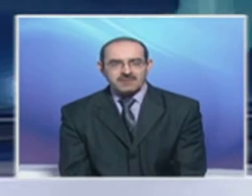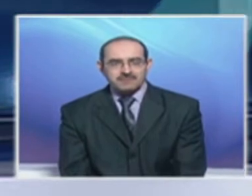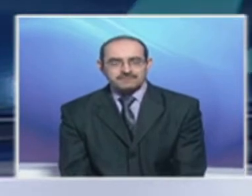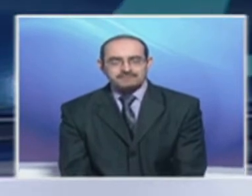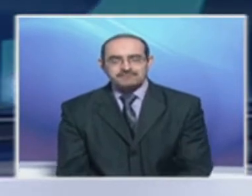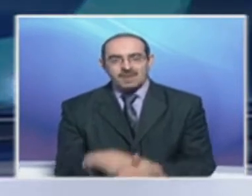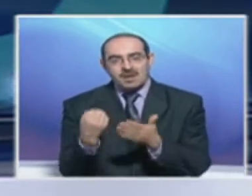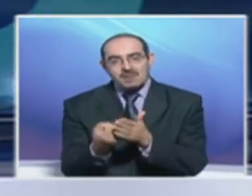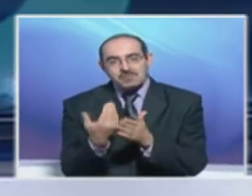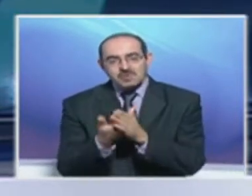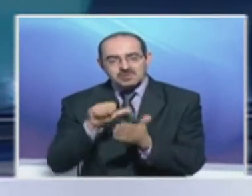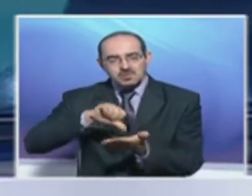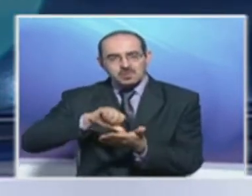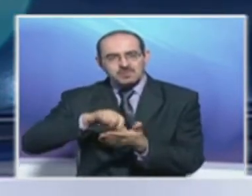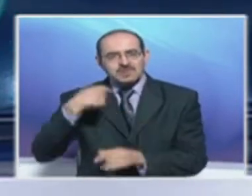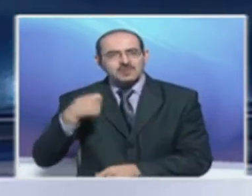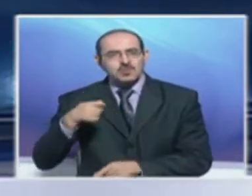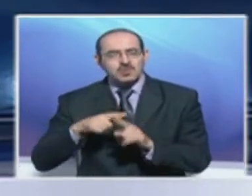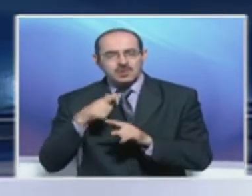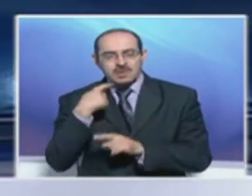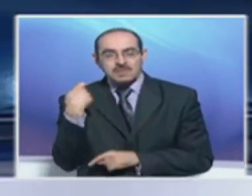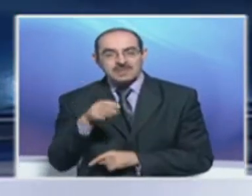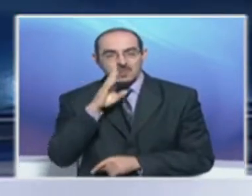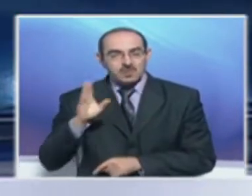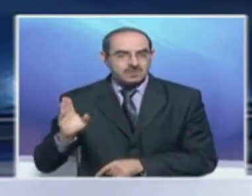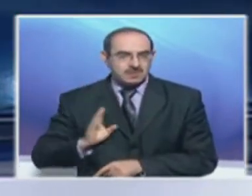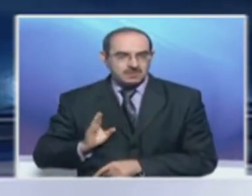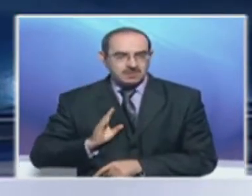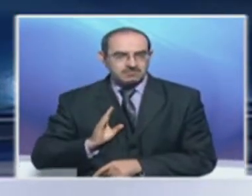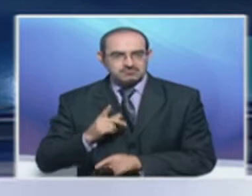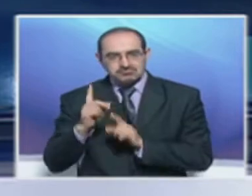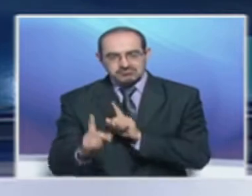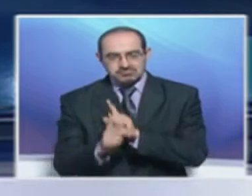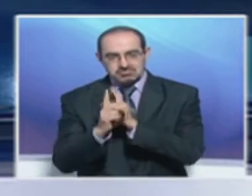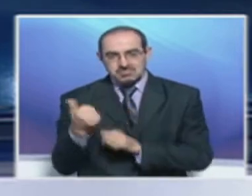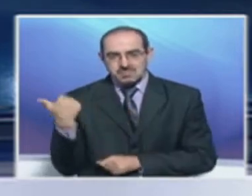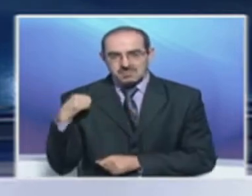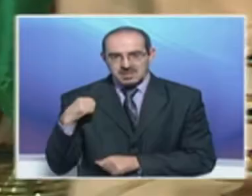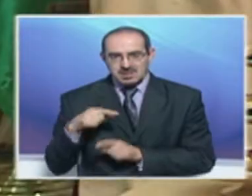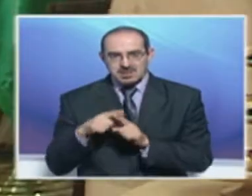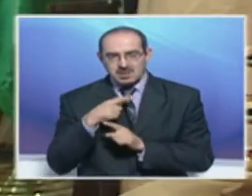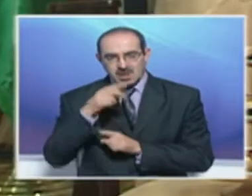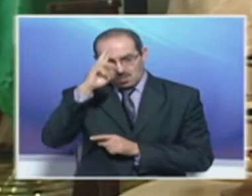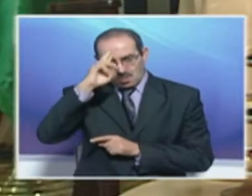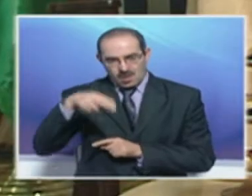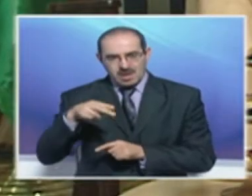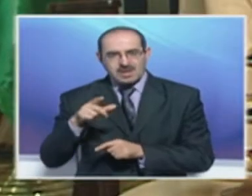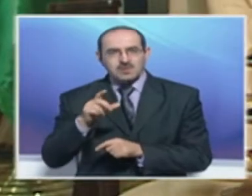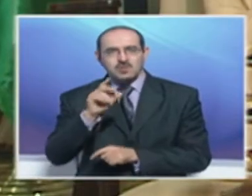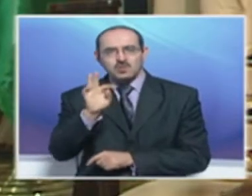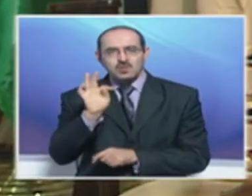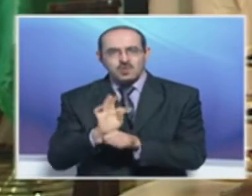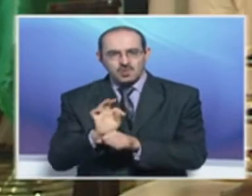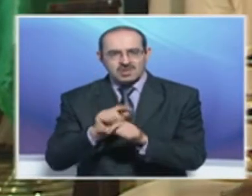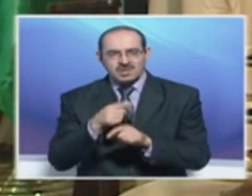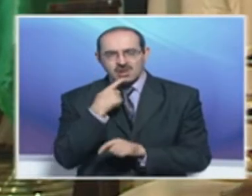المستهل من مقر رئاسة الجمهورية، حيث استقبل رئيس الجمهورية السيد عبد العزيز بوتفليقة أمسي، استقبل الأمير التركي بن محمد بن فهد